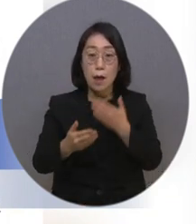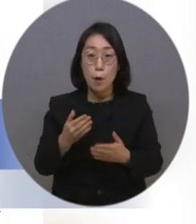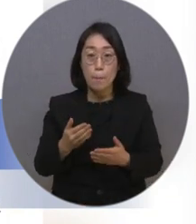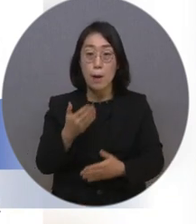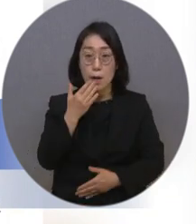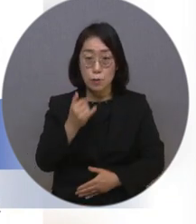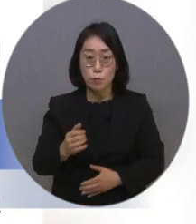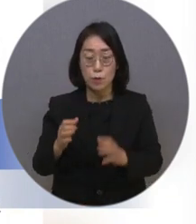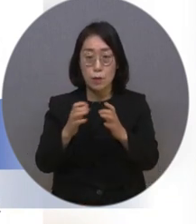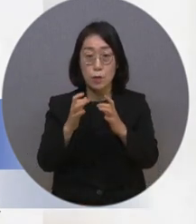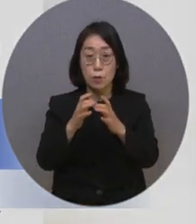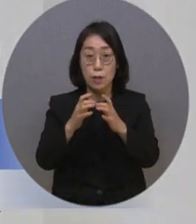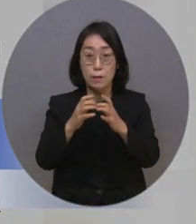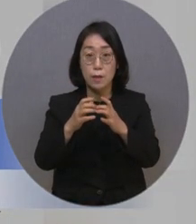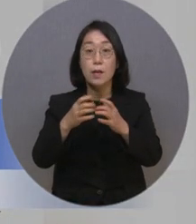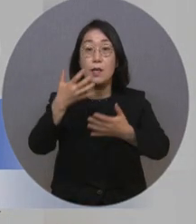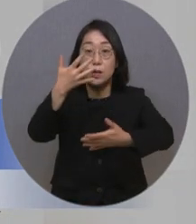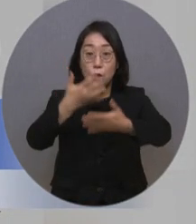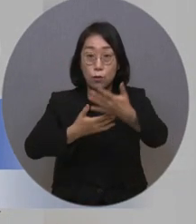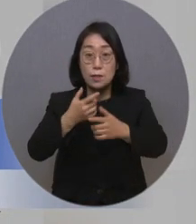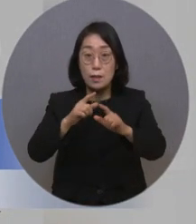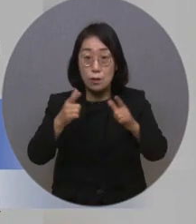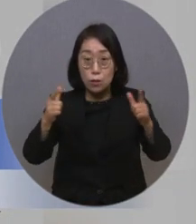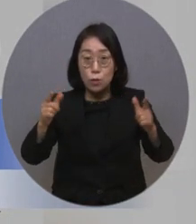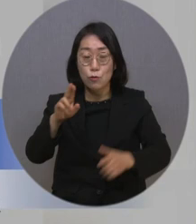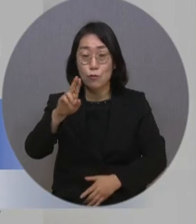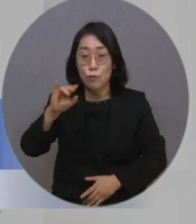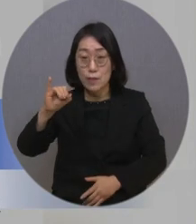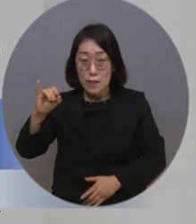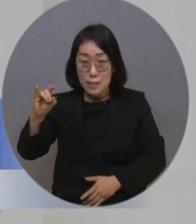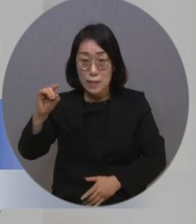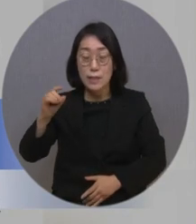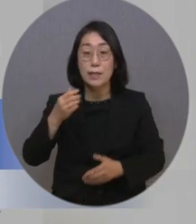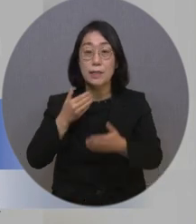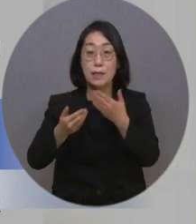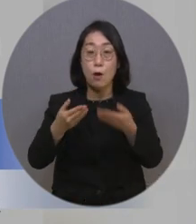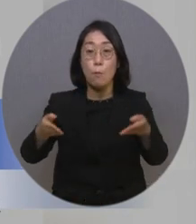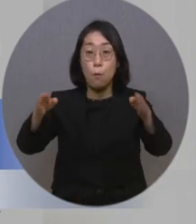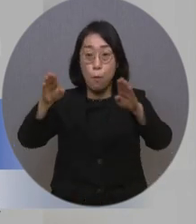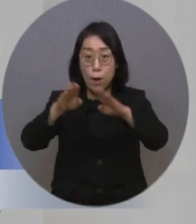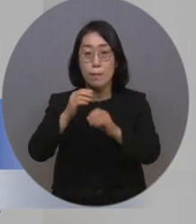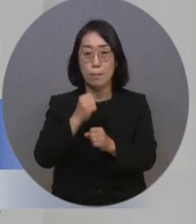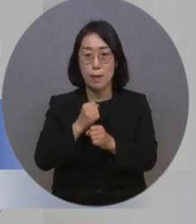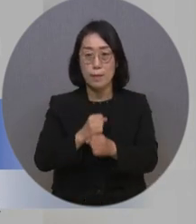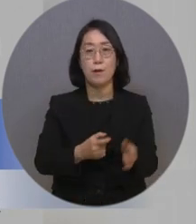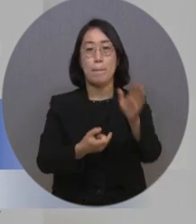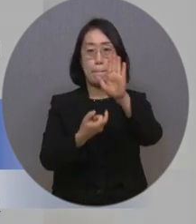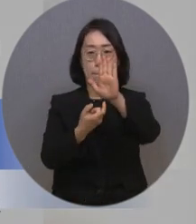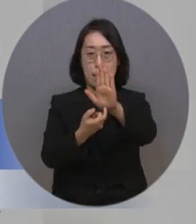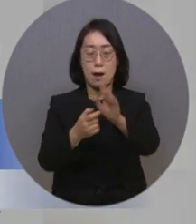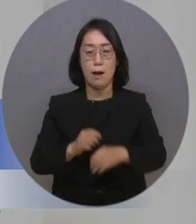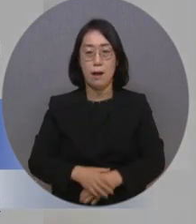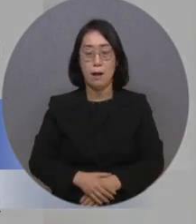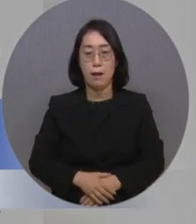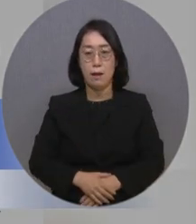있는 온라인 교육 콘텐츠 유니버설 디자인 가상 체험관 이웃을 제작해 공개했습니다